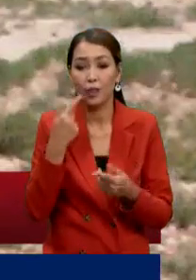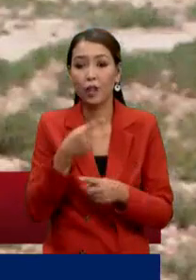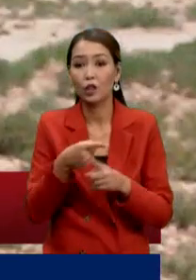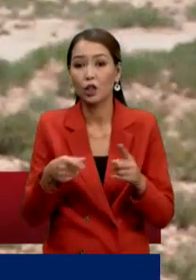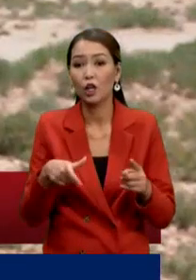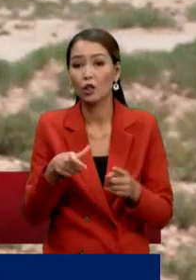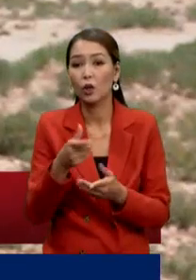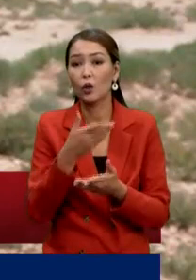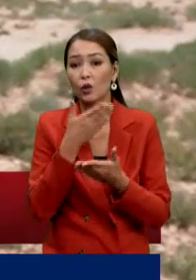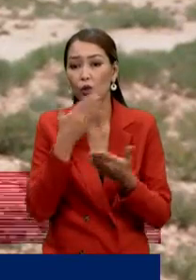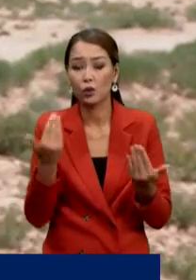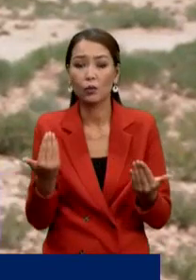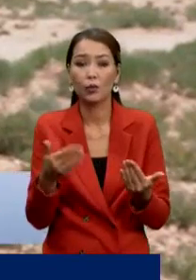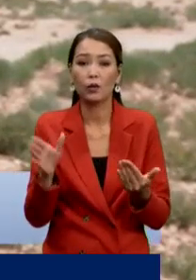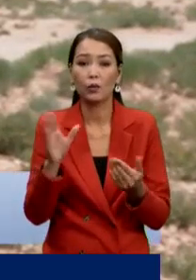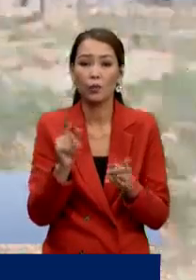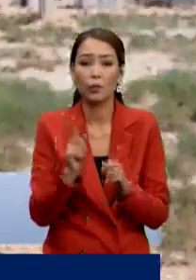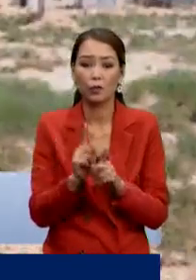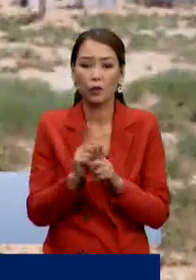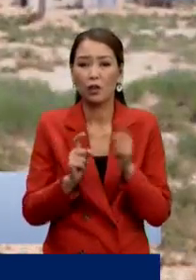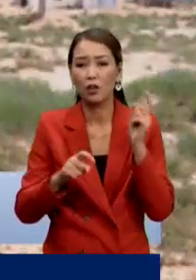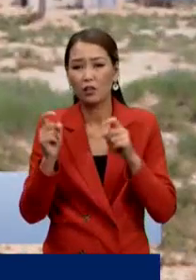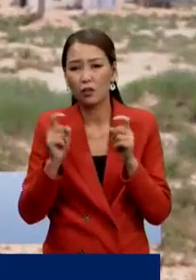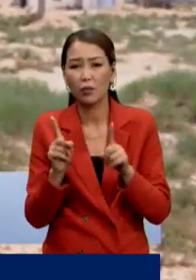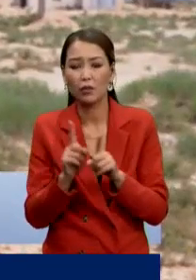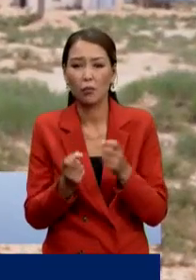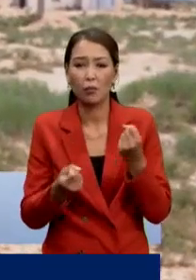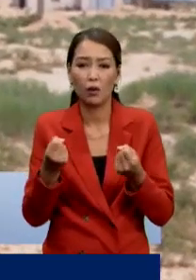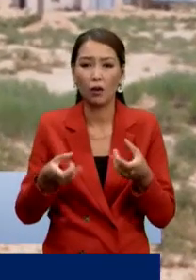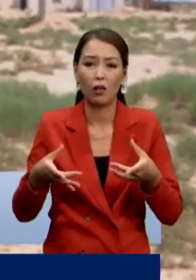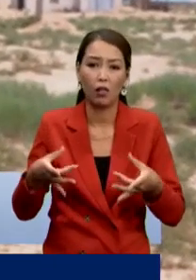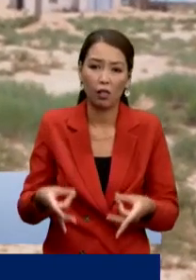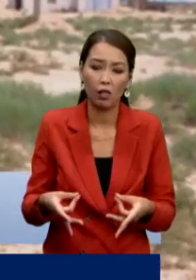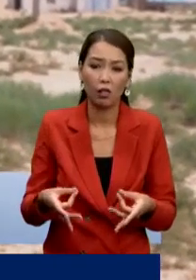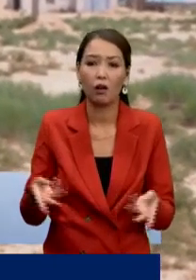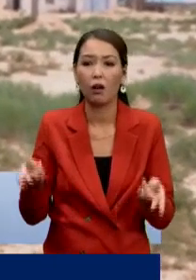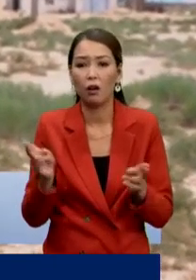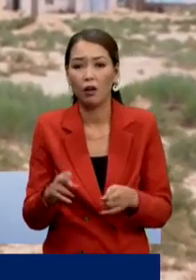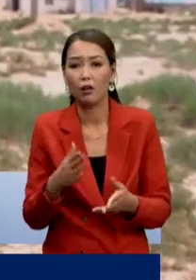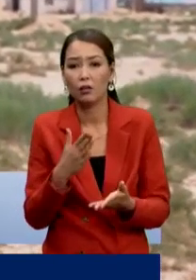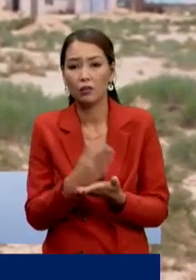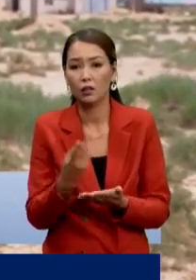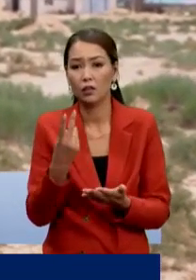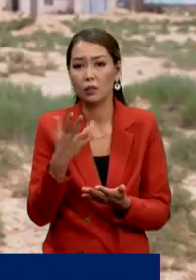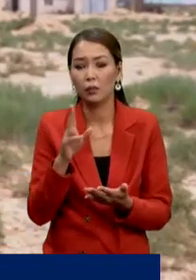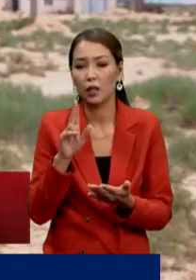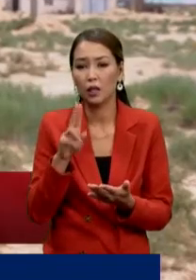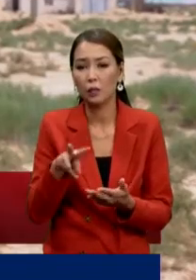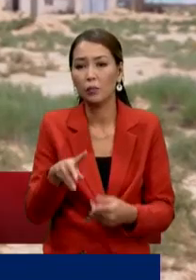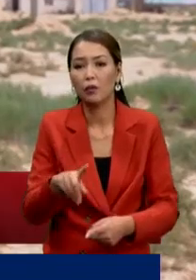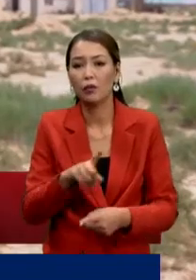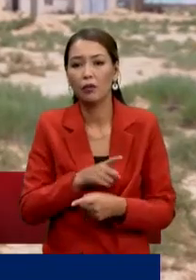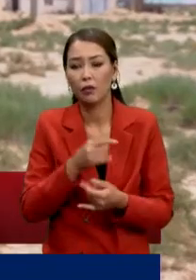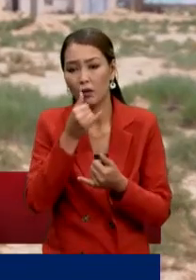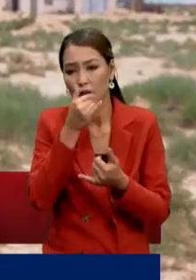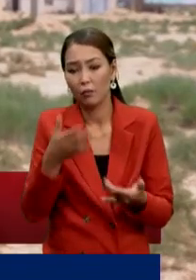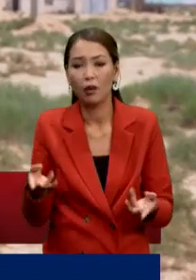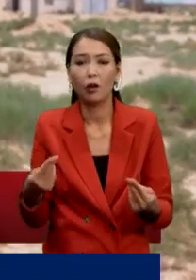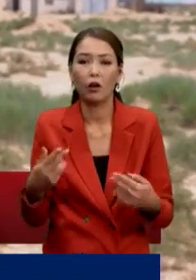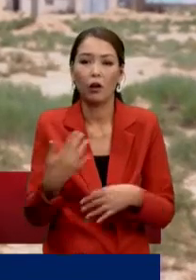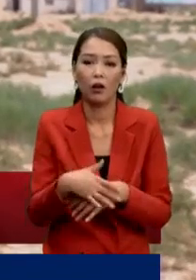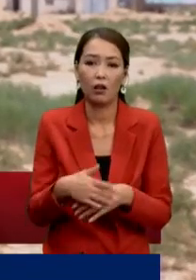Ана күн бір жаңбыр жаумай тұрып, жауып еді, машиндер батып, далада қалып. 25 километрге жете алмай, халық далада қалды,